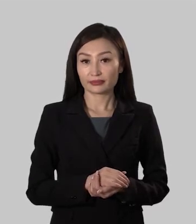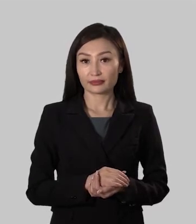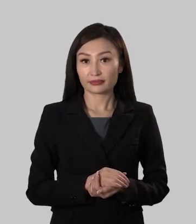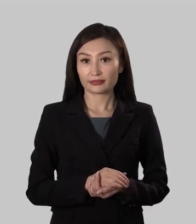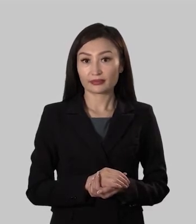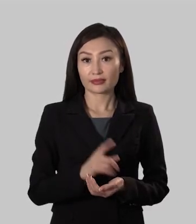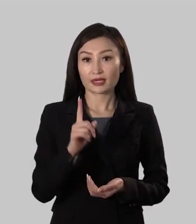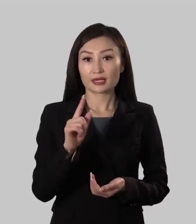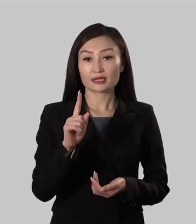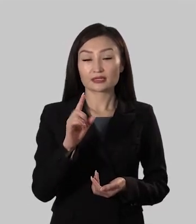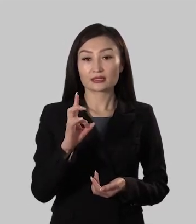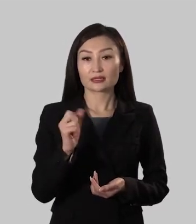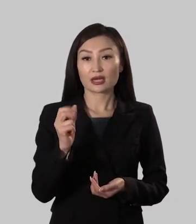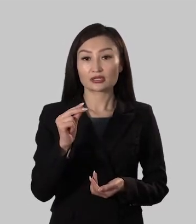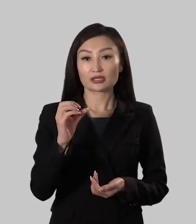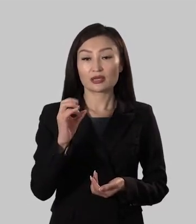Стиль, значение,